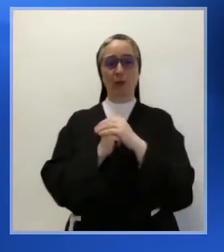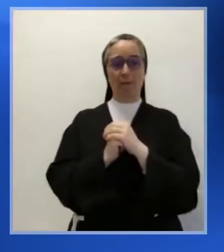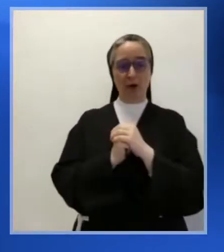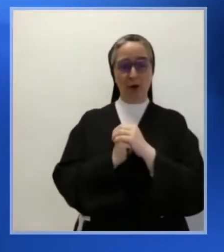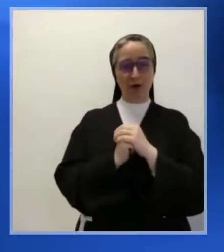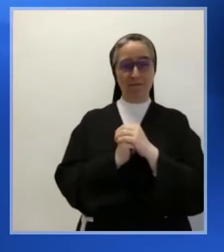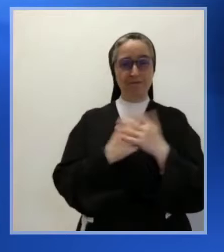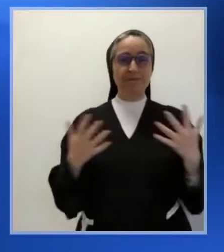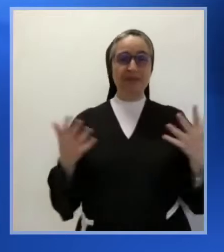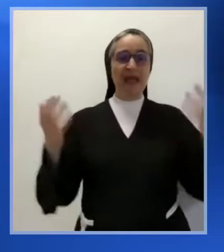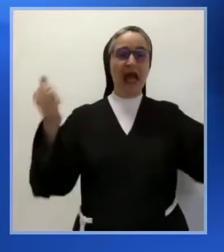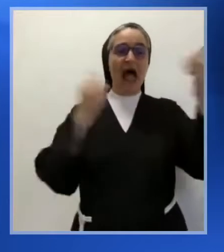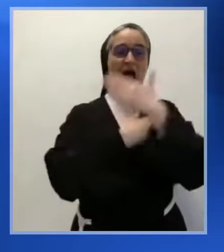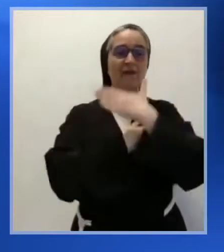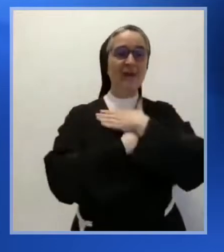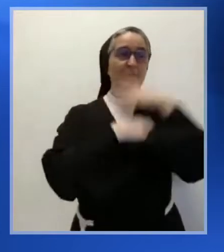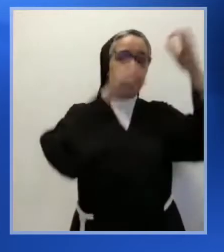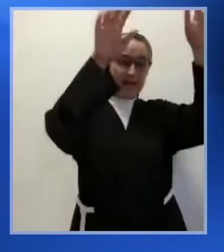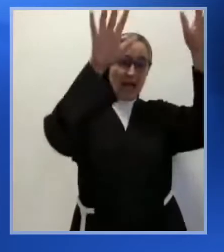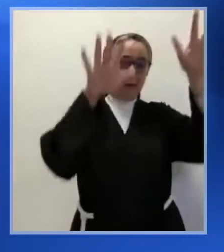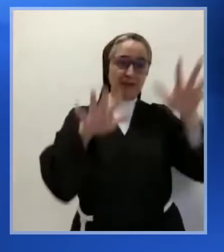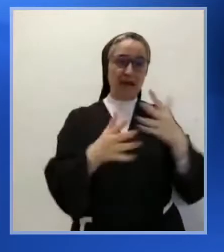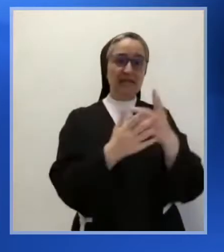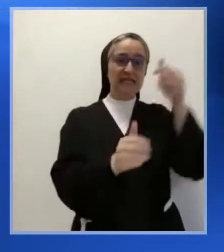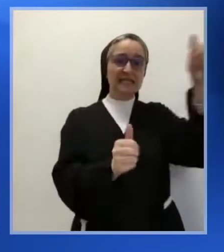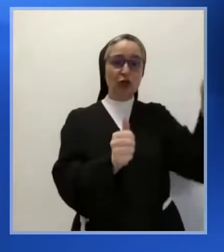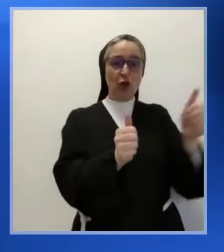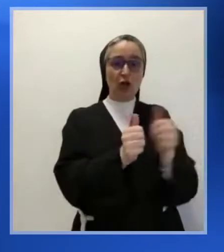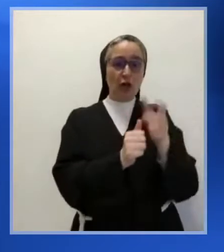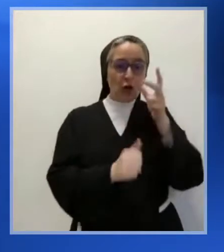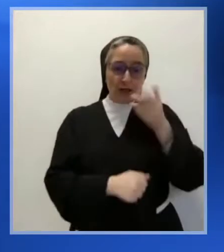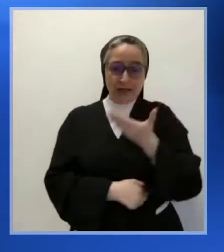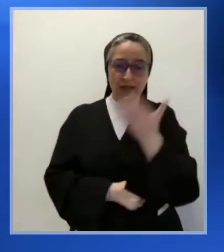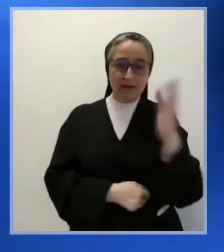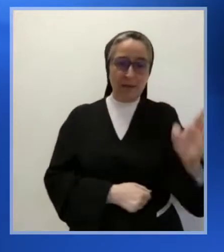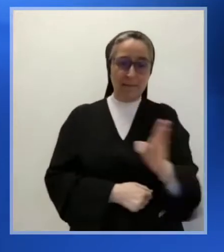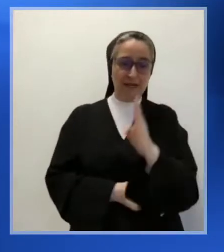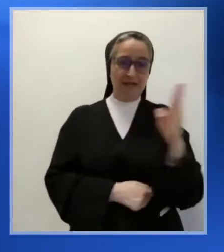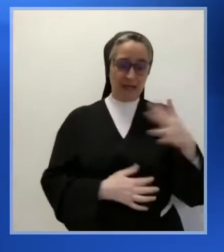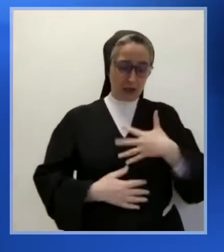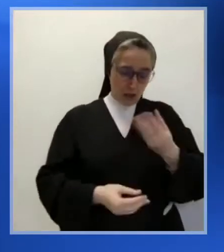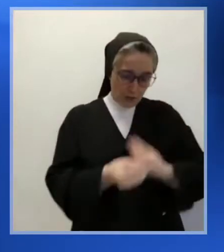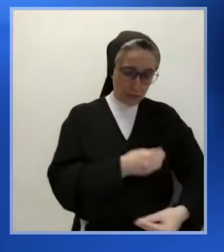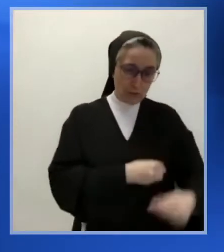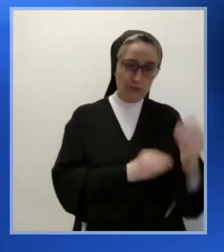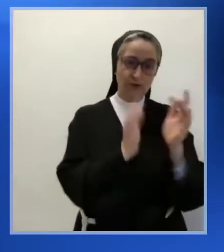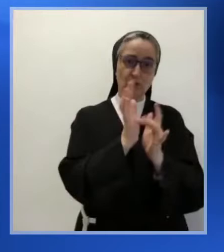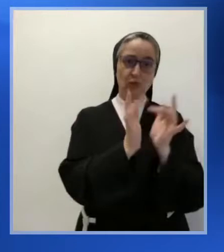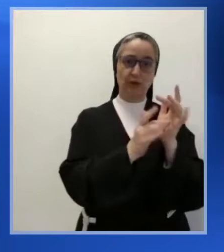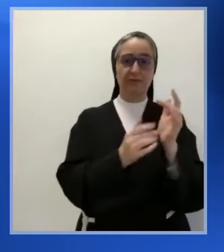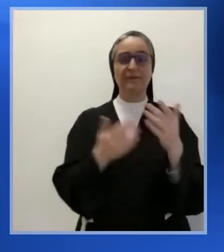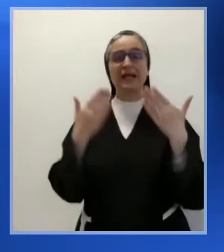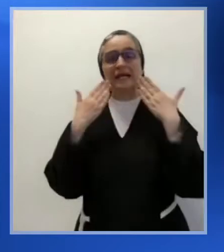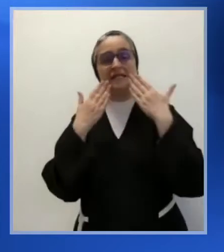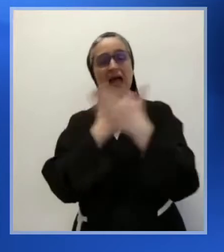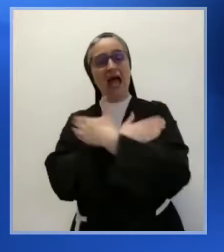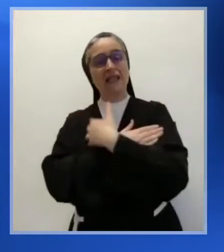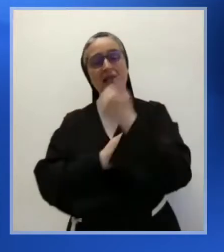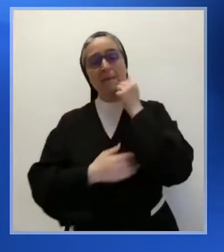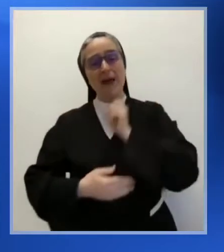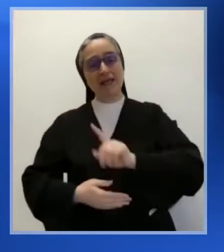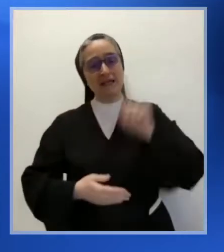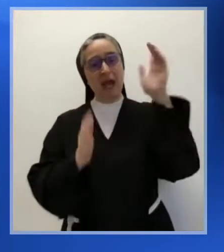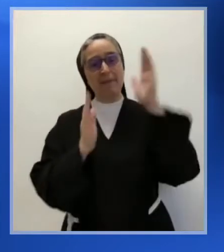verbum tuum. Ave Maria, gratia plena, Dominus Tecum. Benedicta tui mulieribus e benedicto fruttus ventris tui, Iesus.